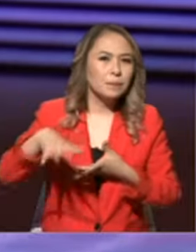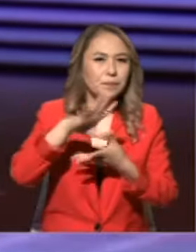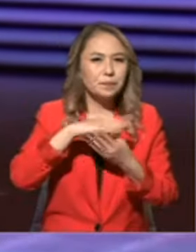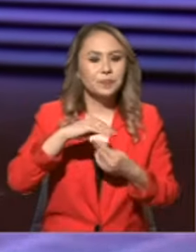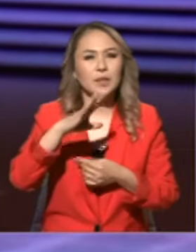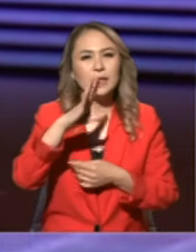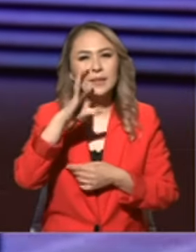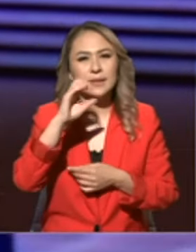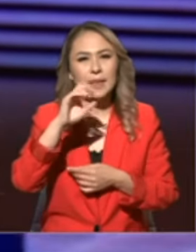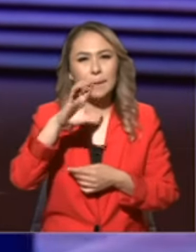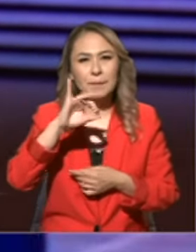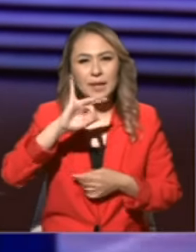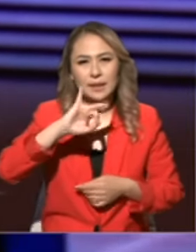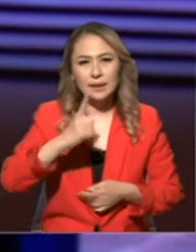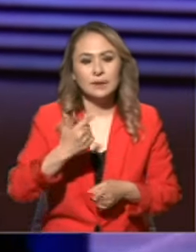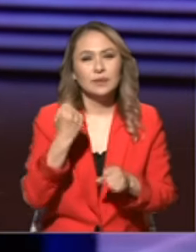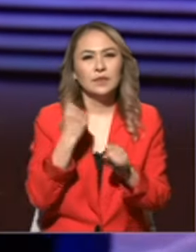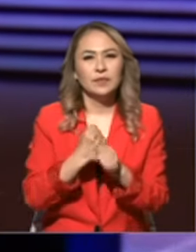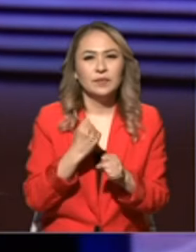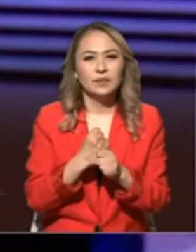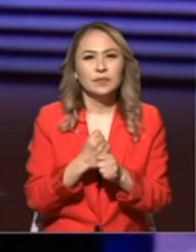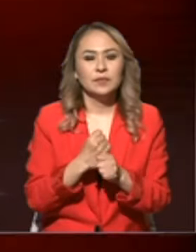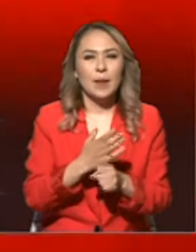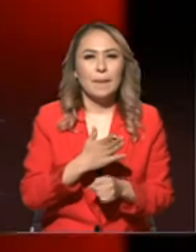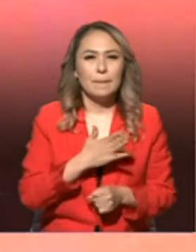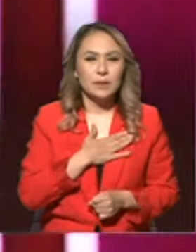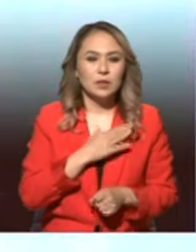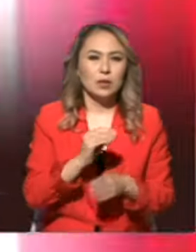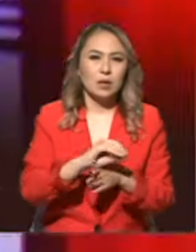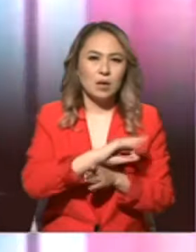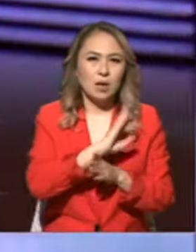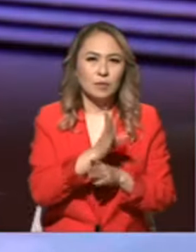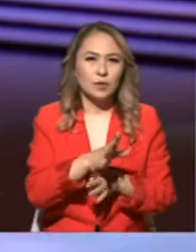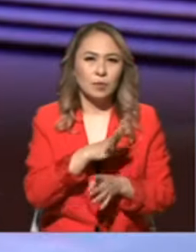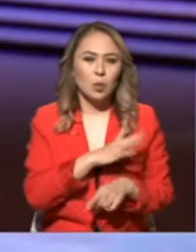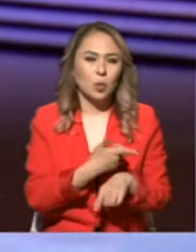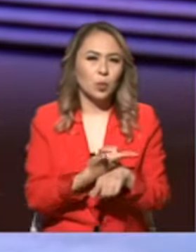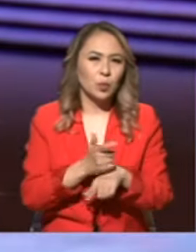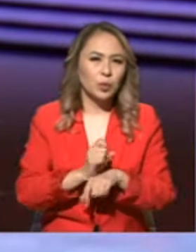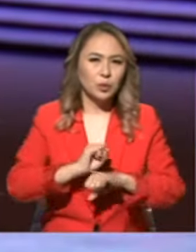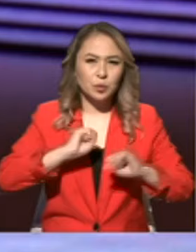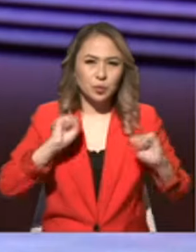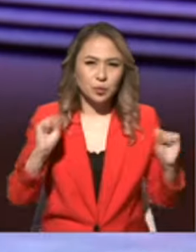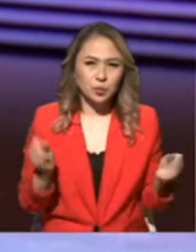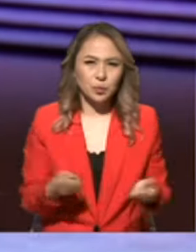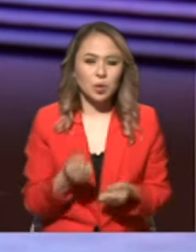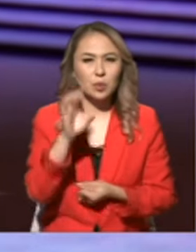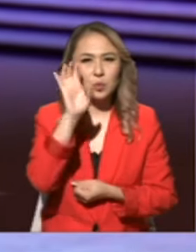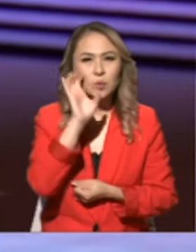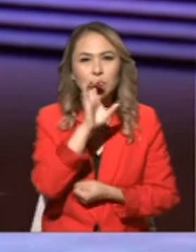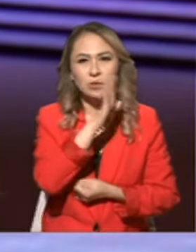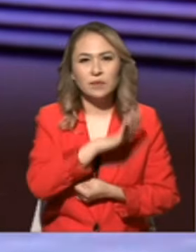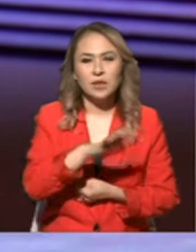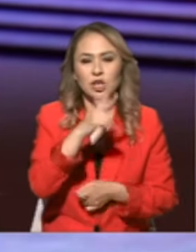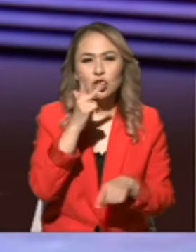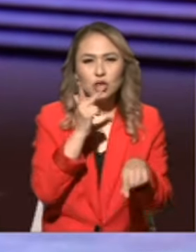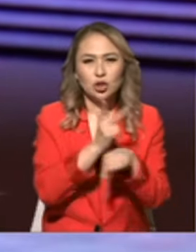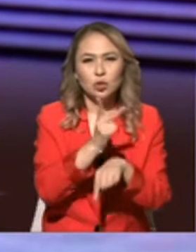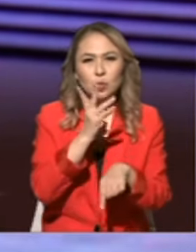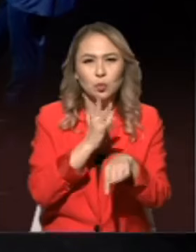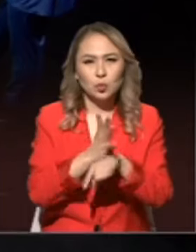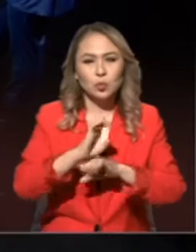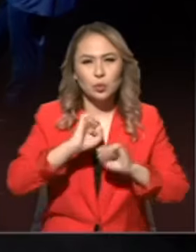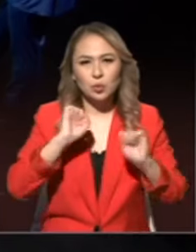Сібірді жаңағы біз қамтыдық. Өте суық, мысалы біздің солтүстік жақтан қарағанда 3-4 есе суық